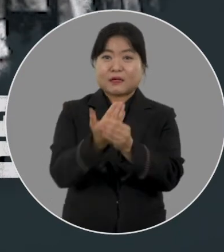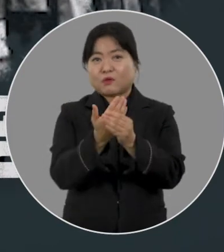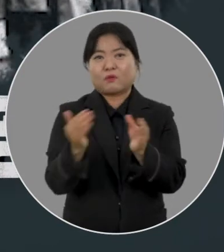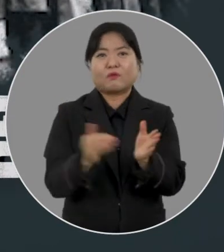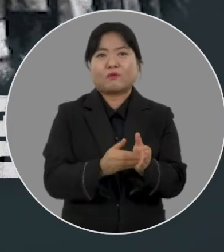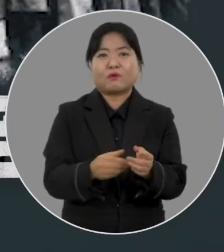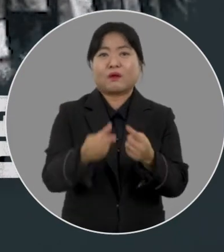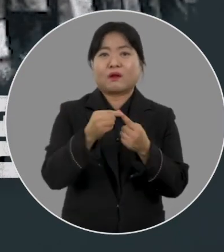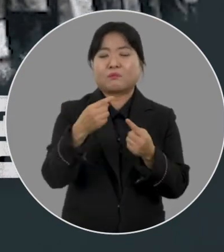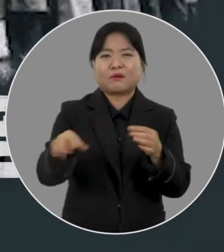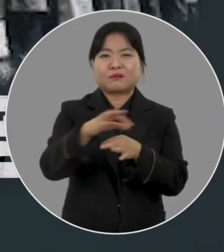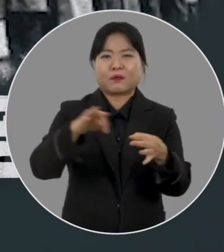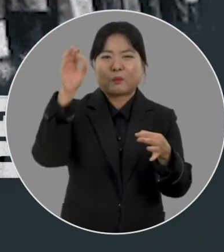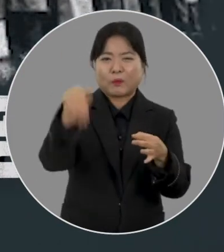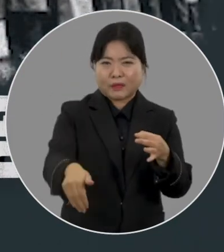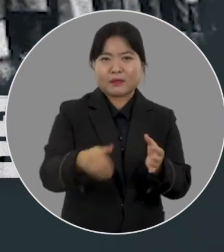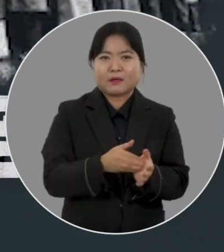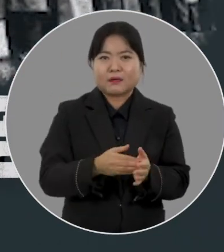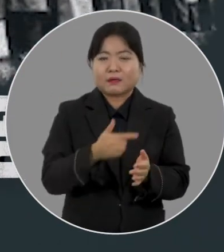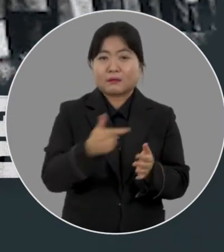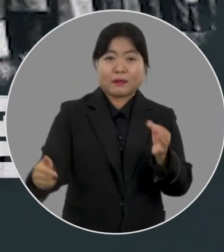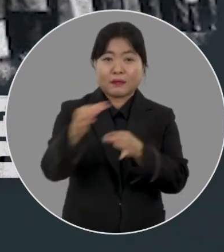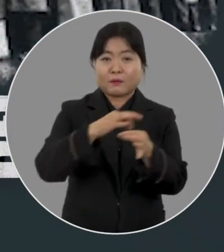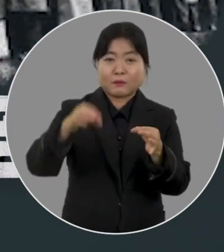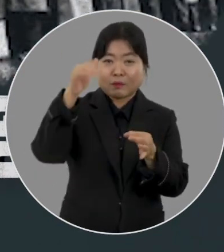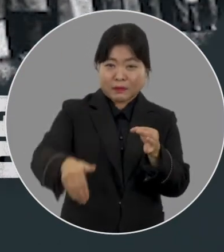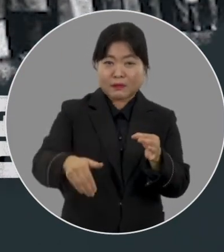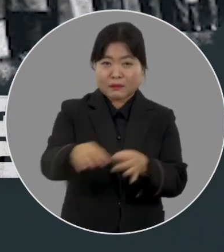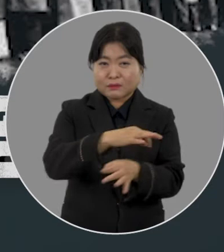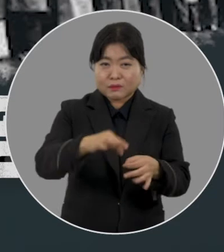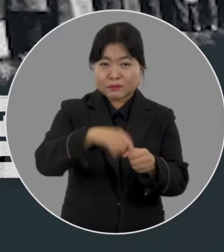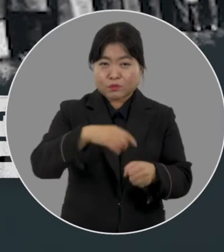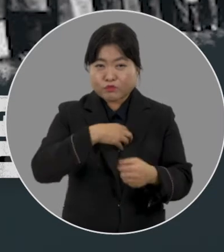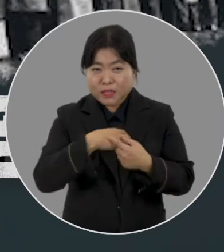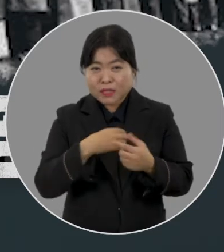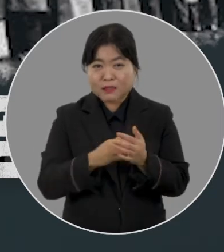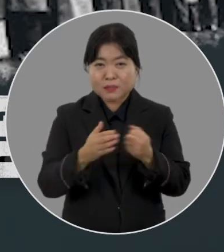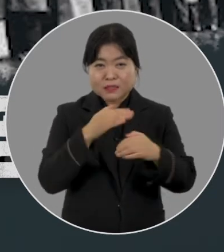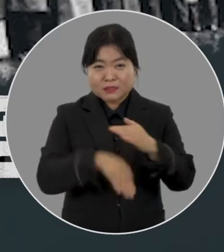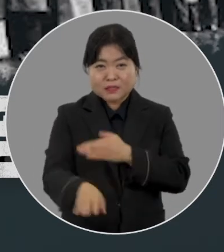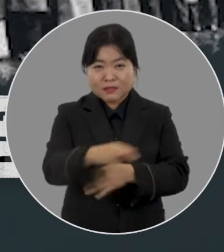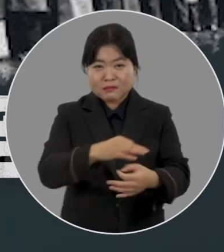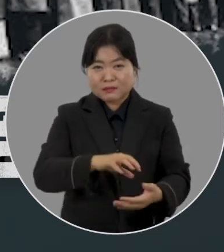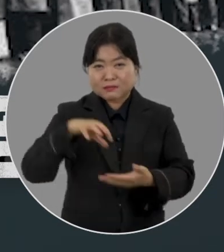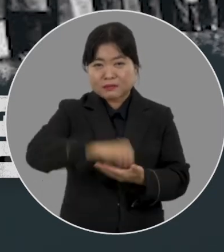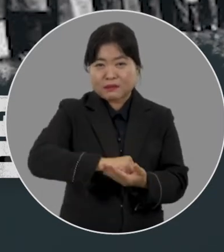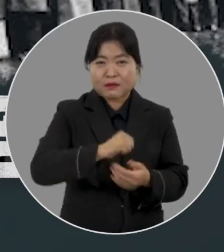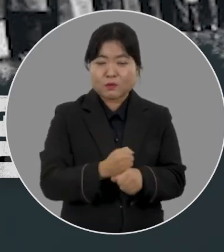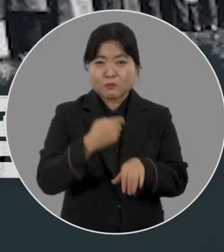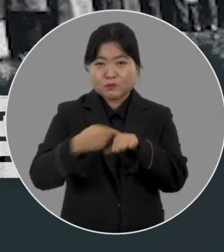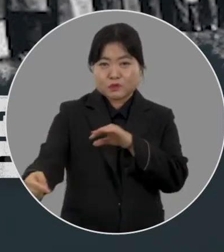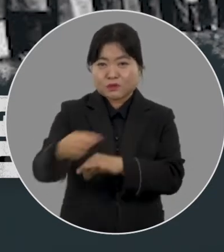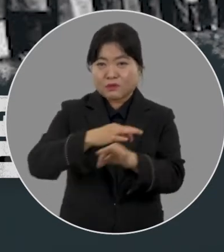그것은 바로 대공황이었습니다. 그 대공황의 경제적 위기가 바로 지하 경제를 장악하고 어떤 민족